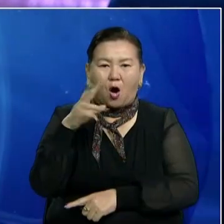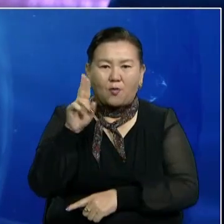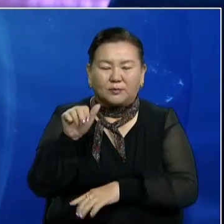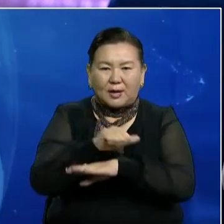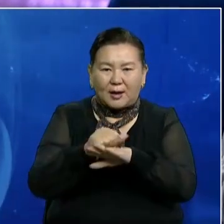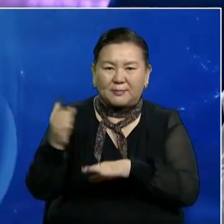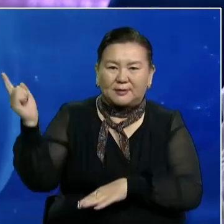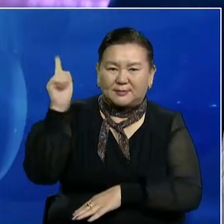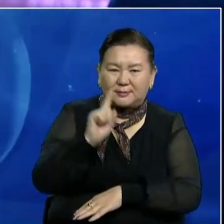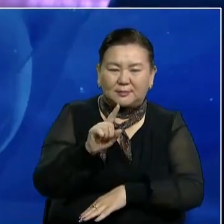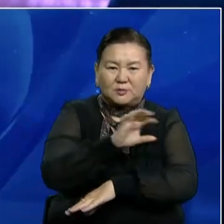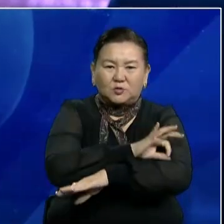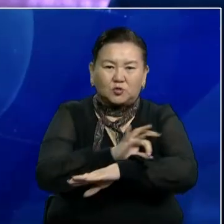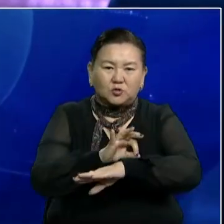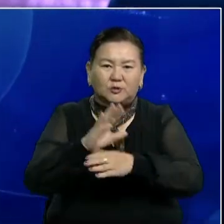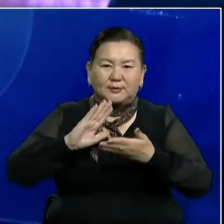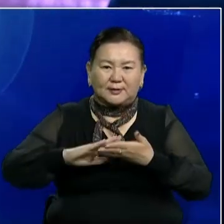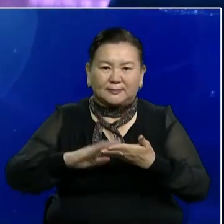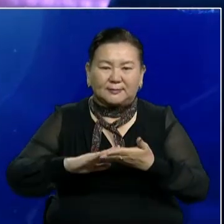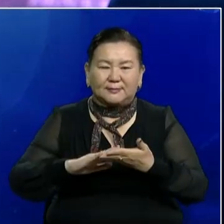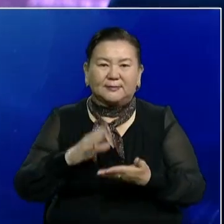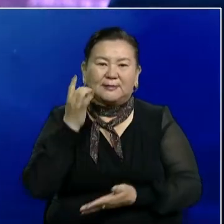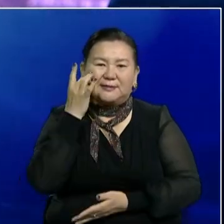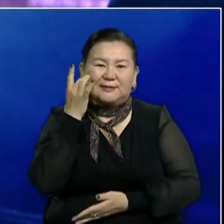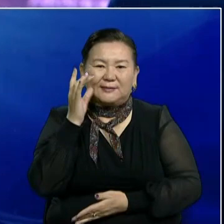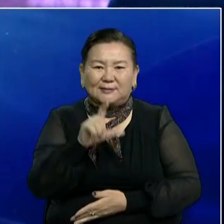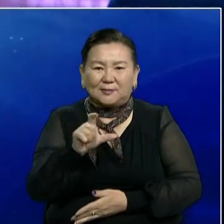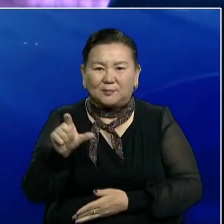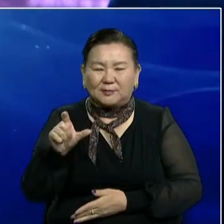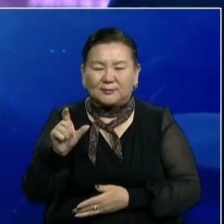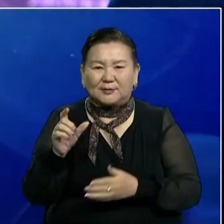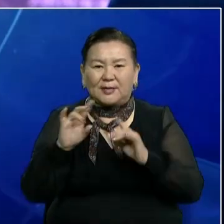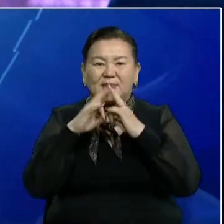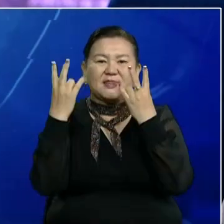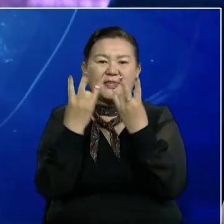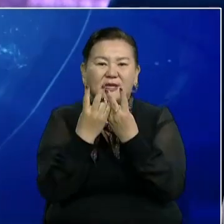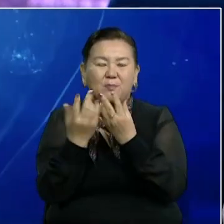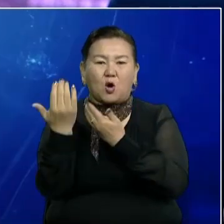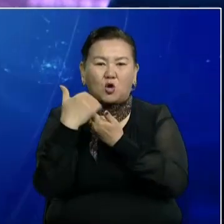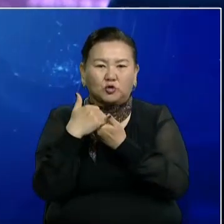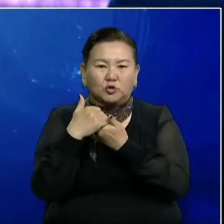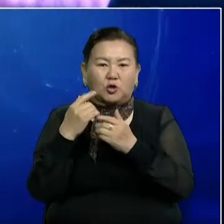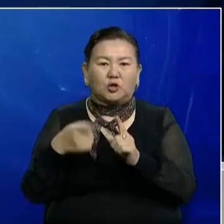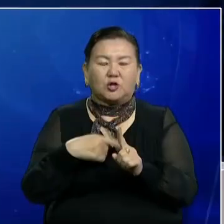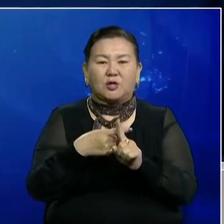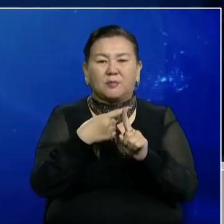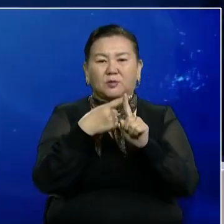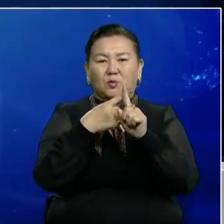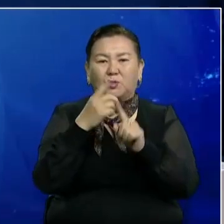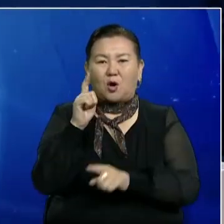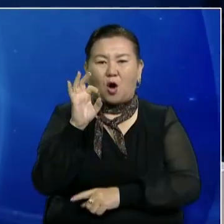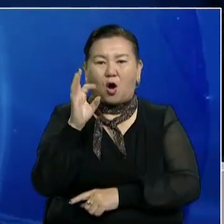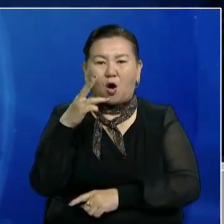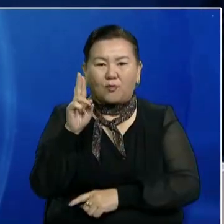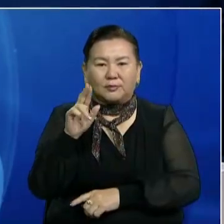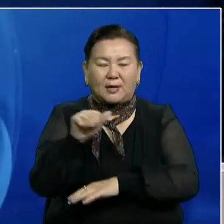байгаа энэ төслийг танилцуулсан. За энэ бол одоо хэрэгтэй хүмүүсийн нийгмийн оролцоог нэмэгдүүлэх талаар төслийг бичсэн байгаа. Тэгээ Ховд аймгийн Мөнх